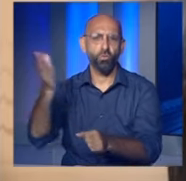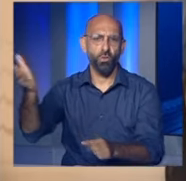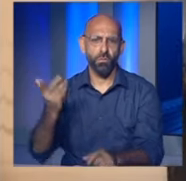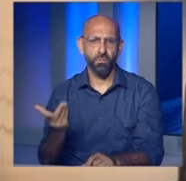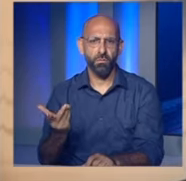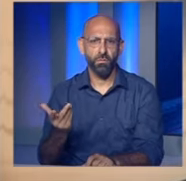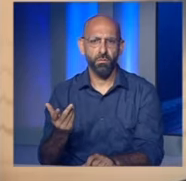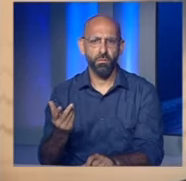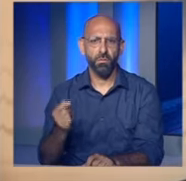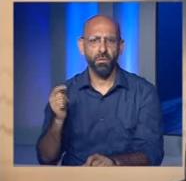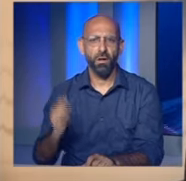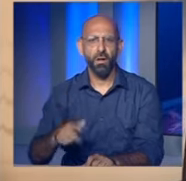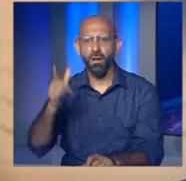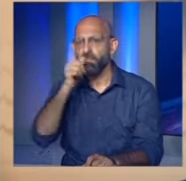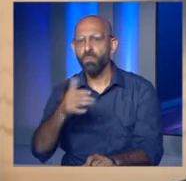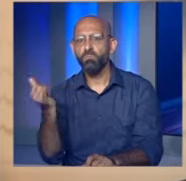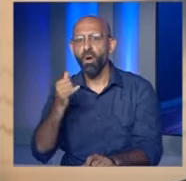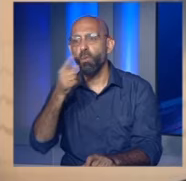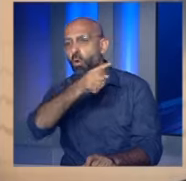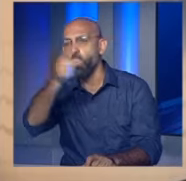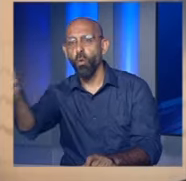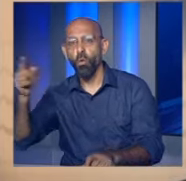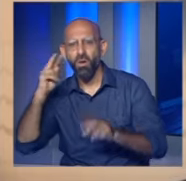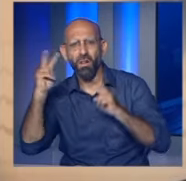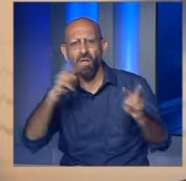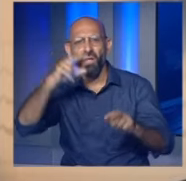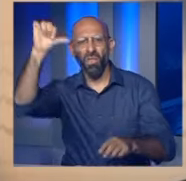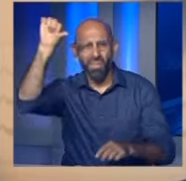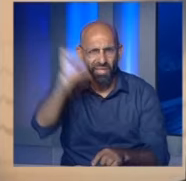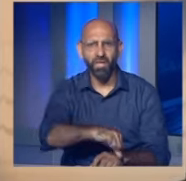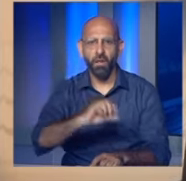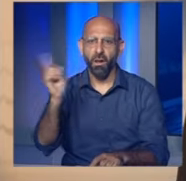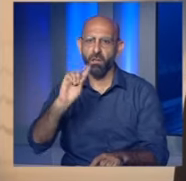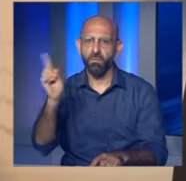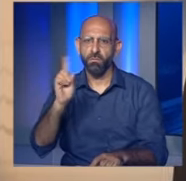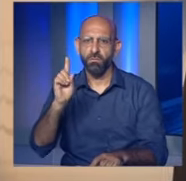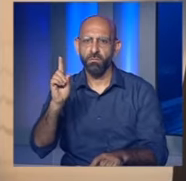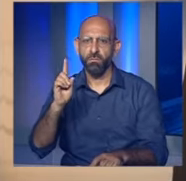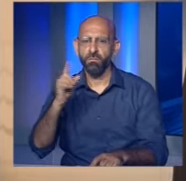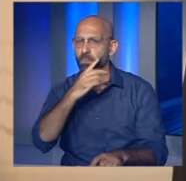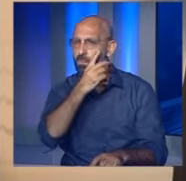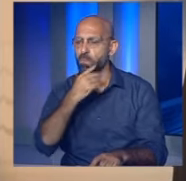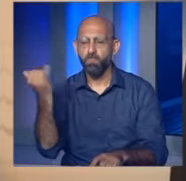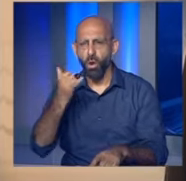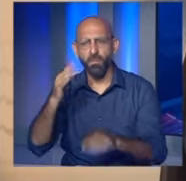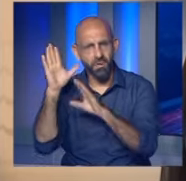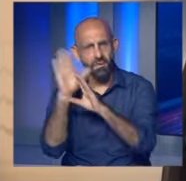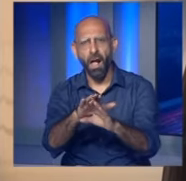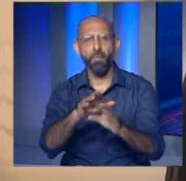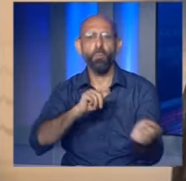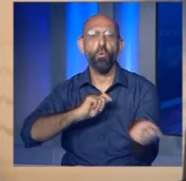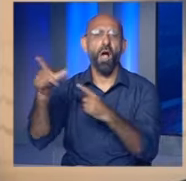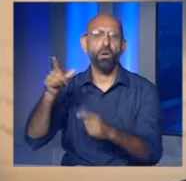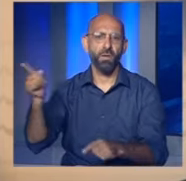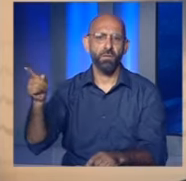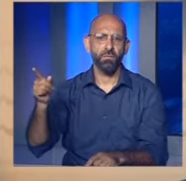ونقول لهم ما يقولونه لنا اليوم لذلكم تجروا اكثر فاكثر